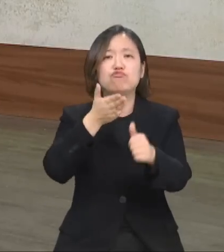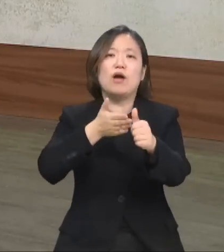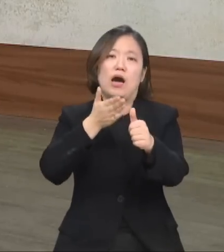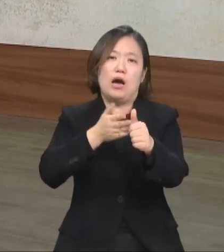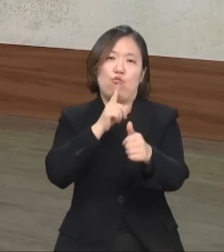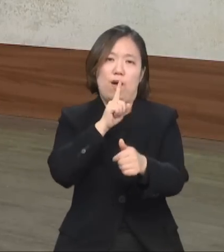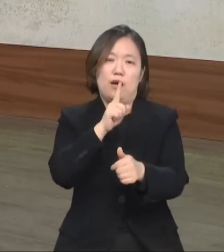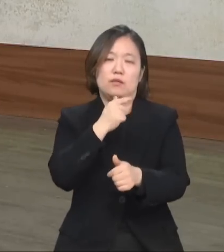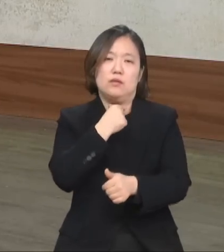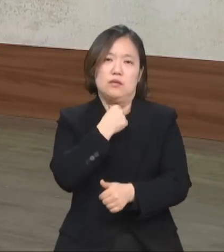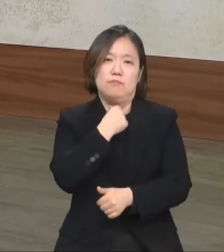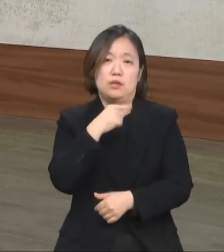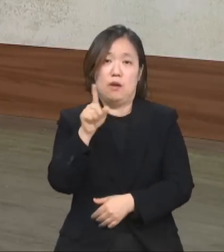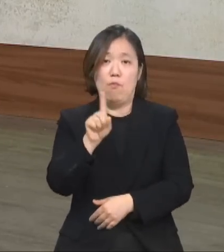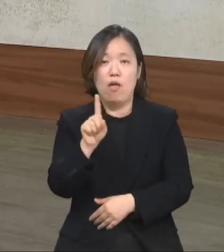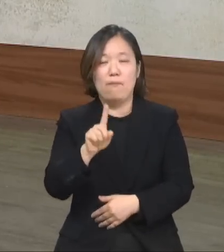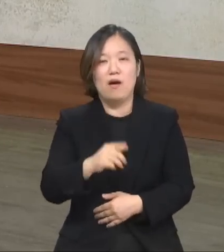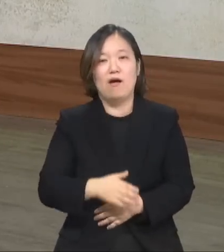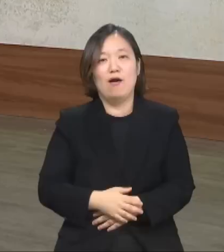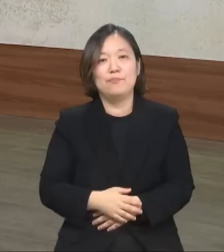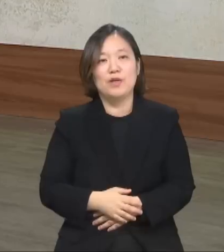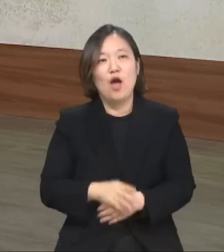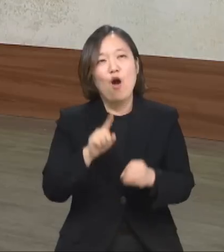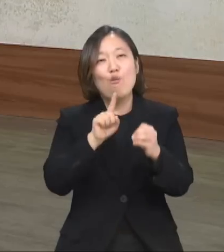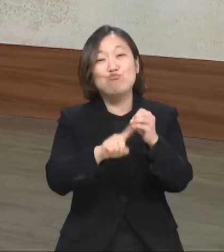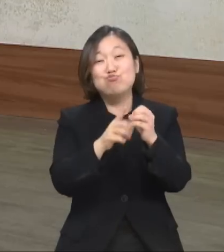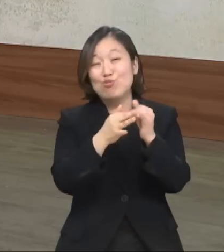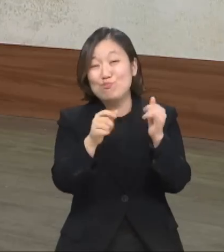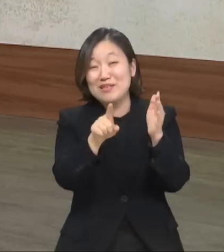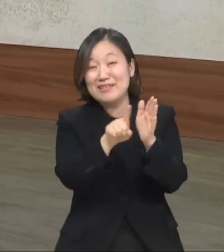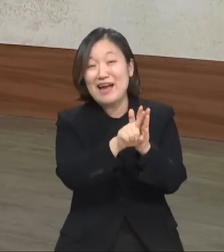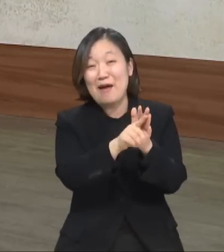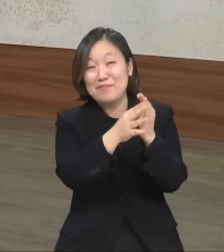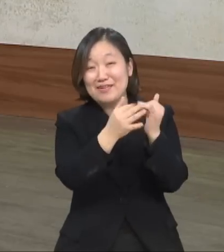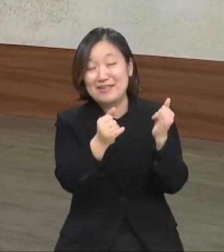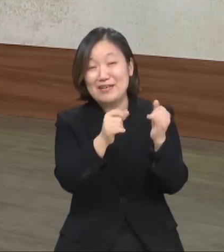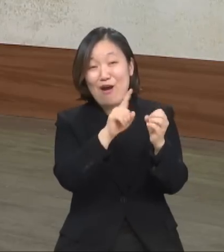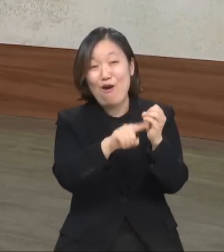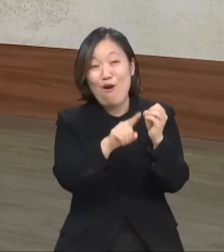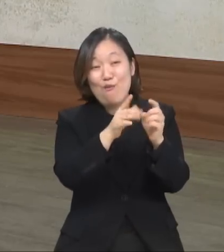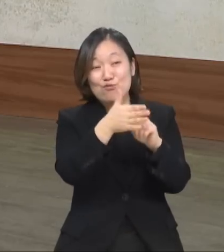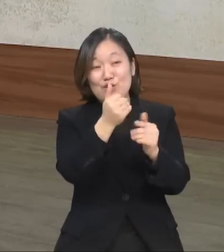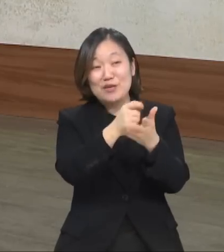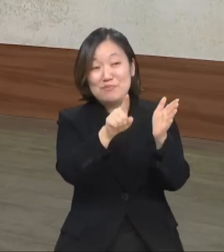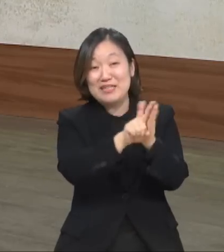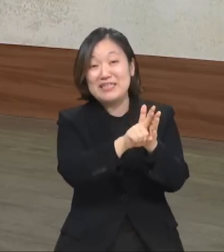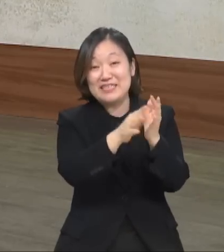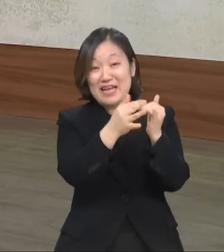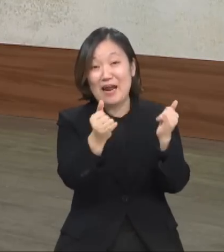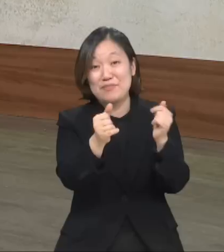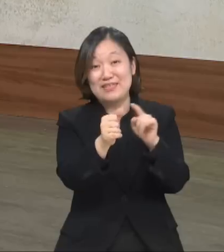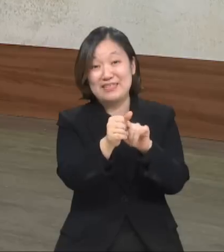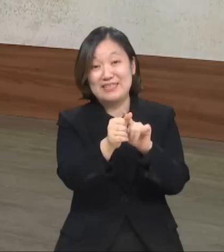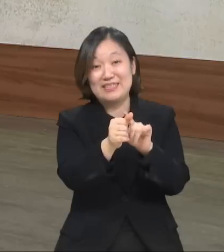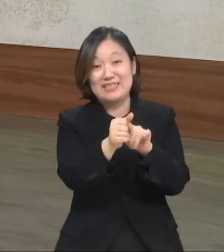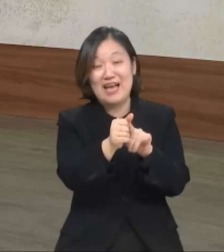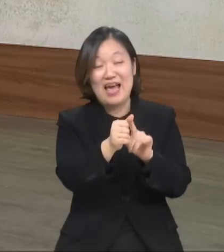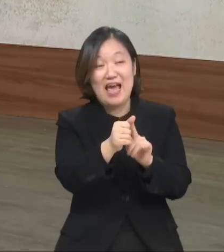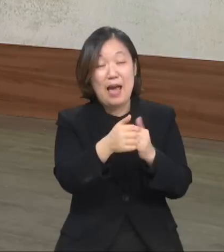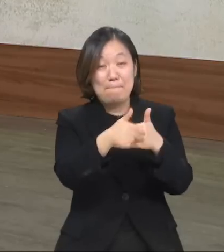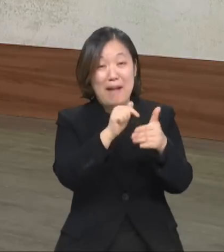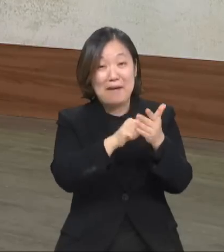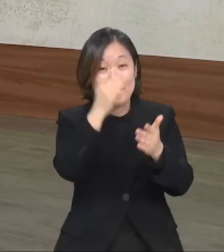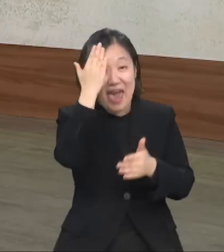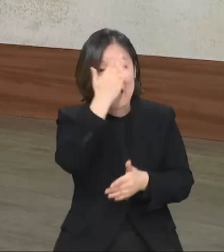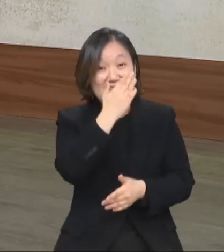얘기가 있어요 우리 불자님들이 되게 사람들이 순진하고 순수하시잖아요 백의 순진하고 순수하신데